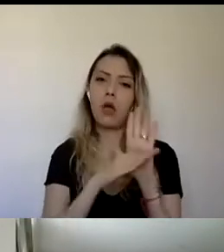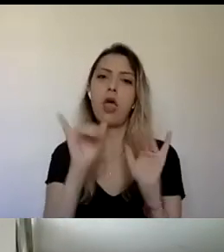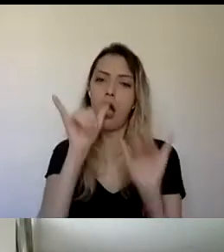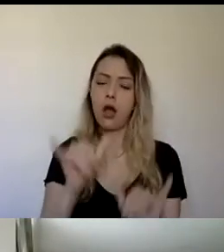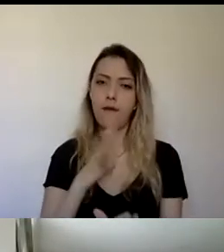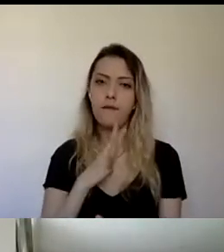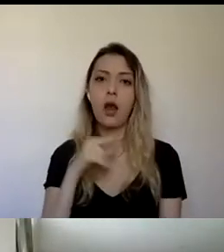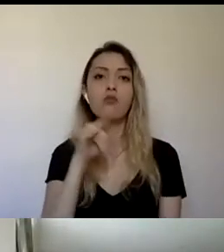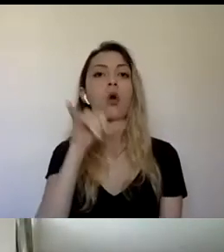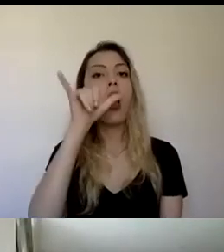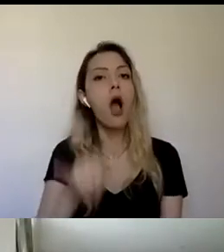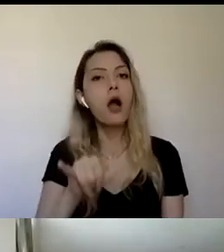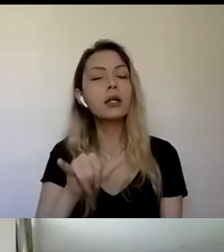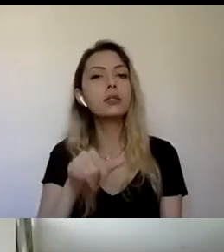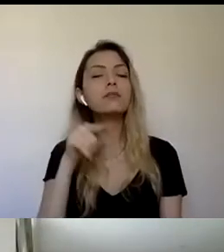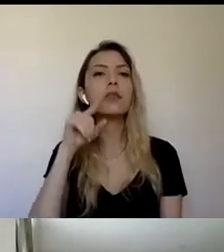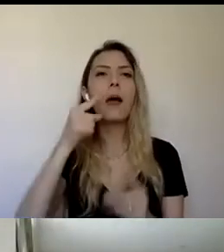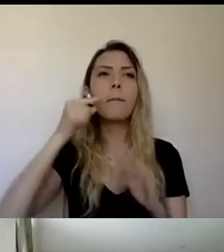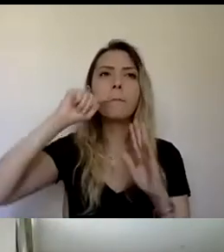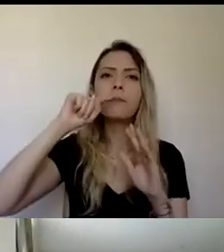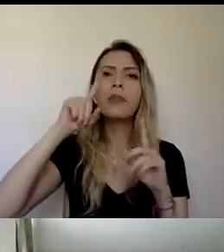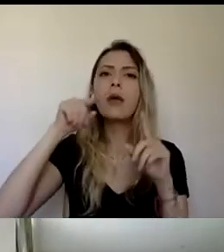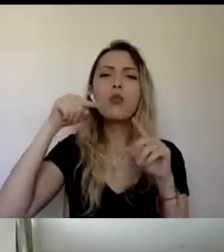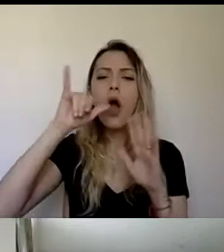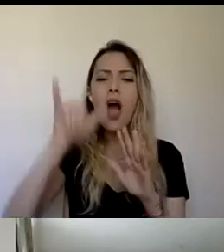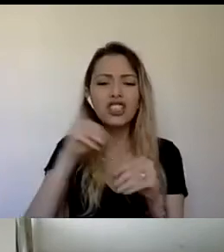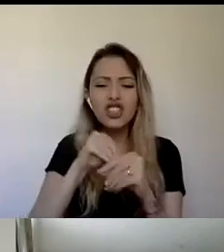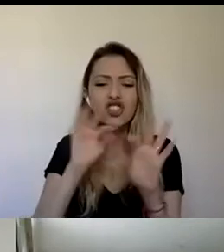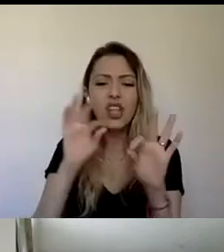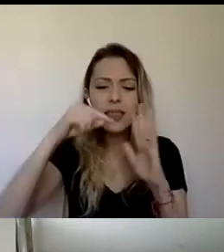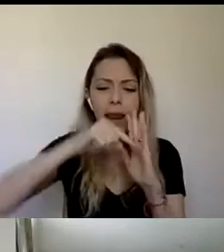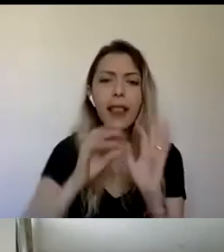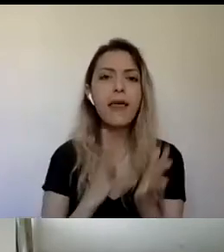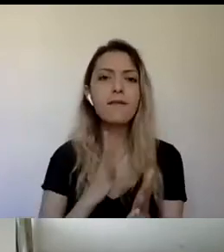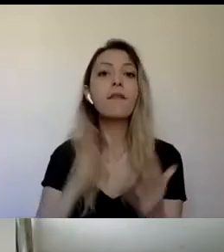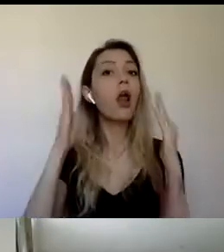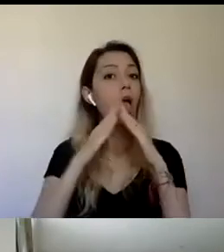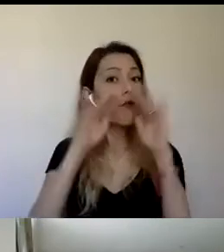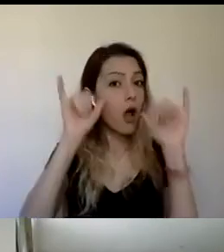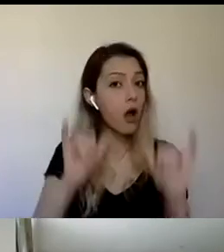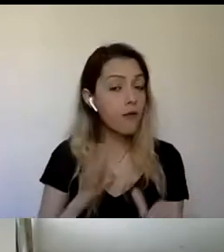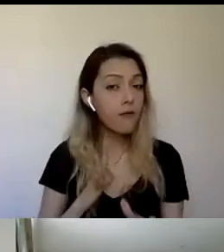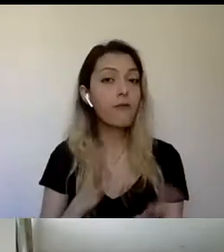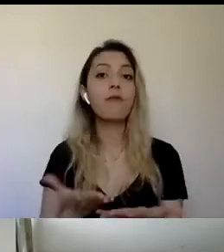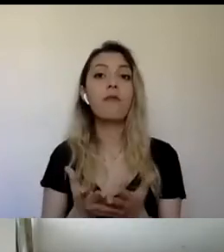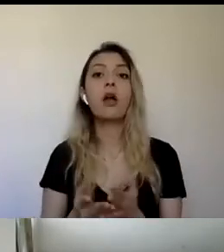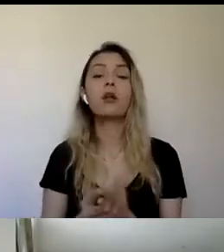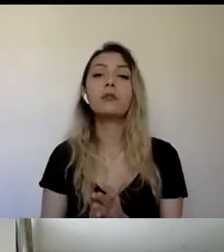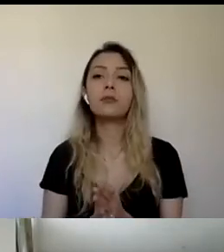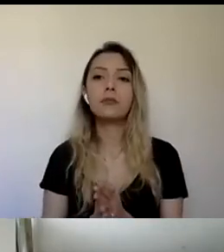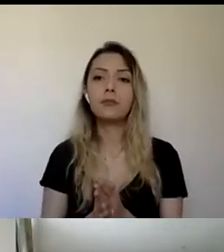öz niteliklerini belirlersiniz. Bu hakkın içerisinde ne var? Barınma hakkı var. Bu hakkın içerisinde işte